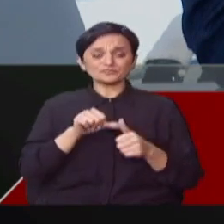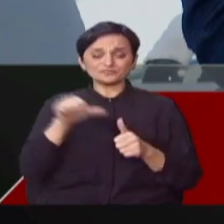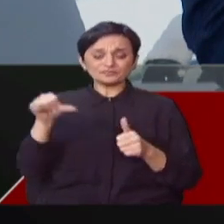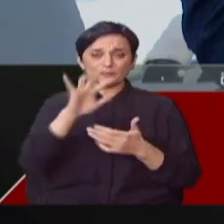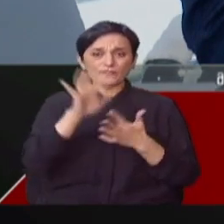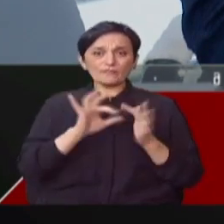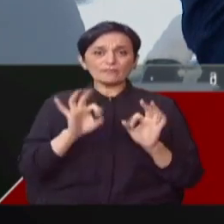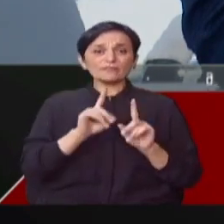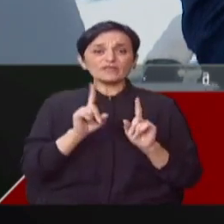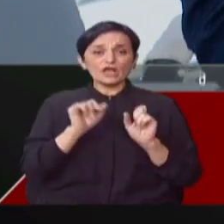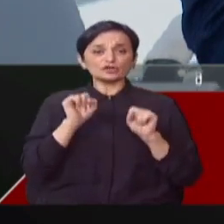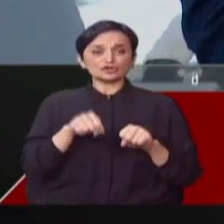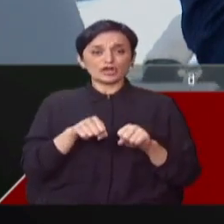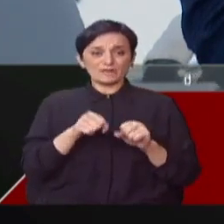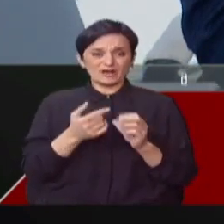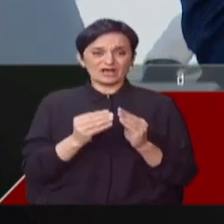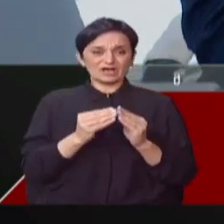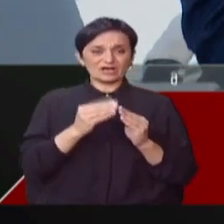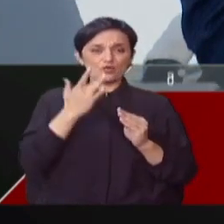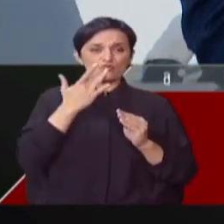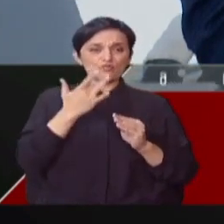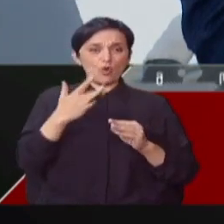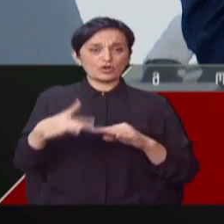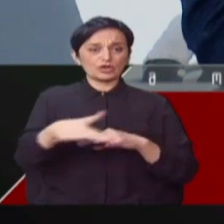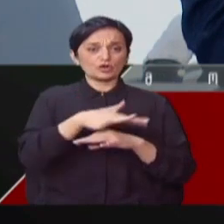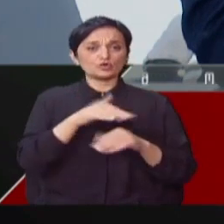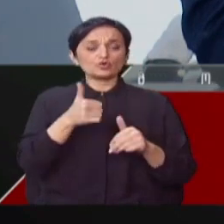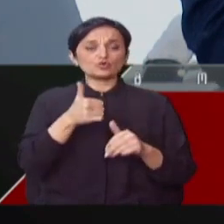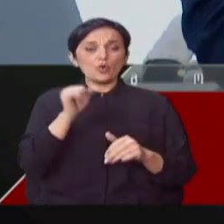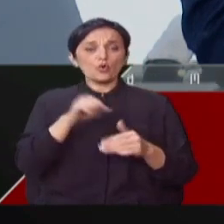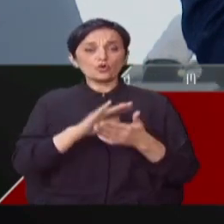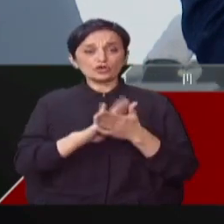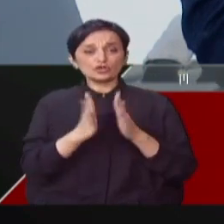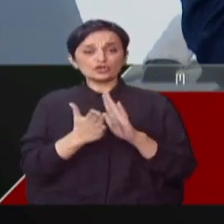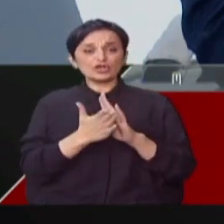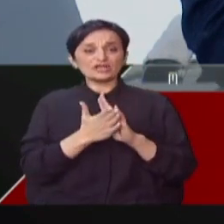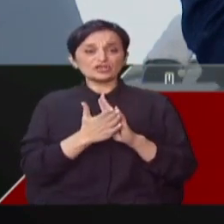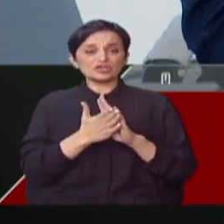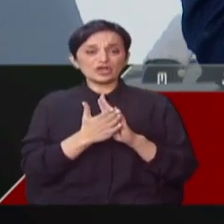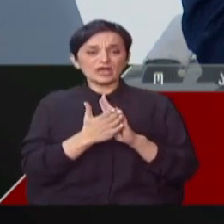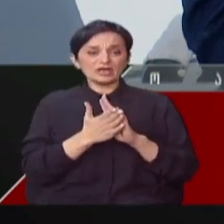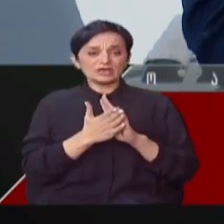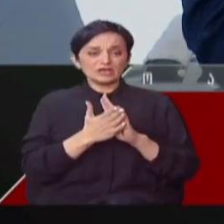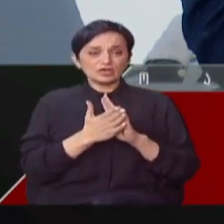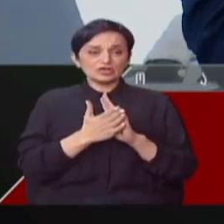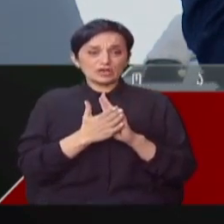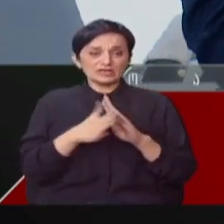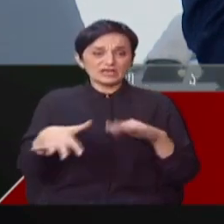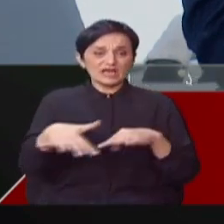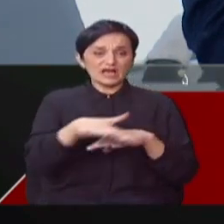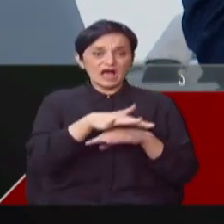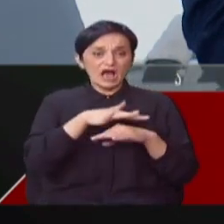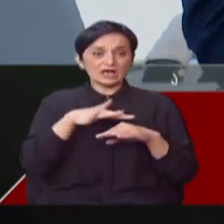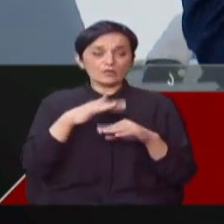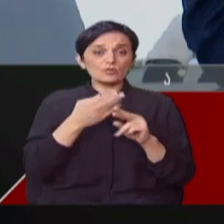განცხადებებისა, რა შეიძლება რომ მოხდეს იგივე პოლიტიკური სპექტრი? როგორ შეიძლება შეჯერდეს construcțiul garemoze,